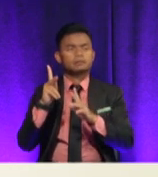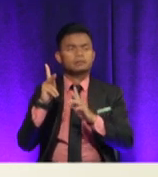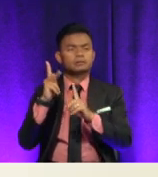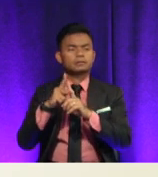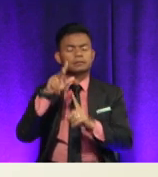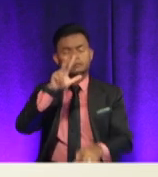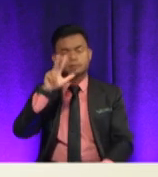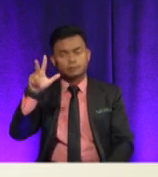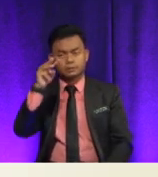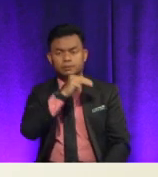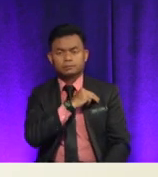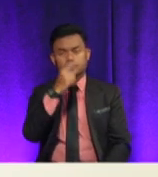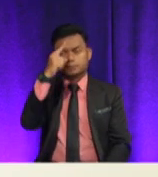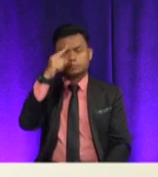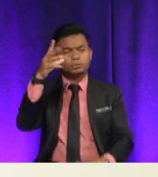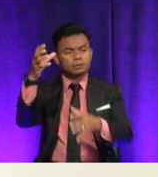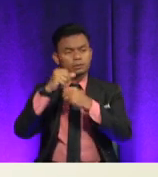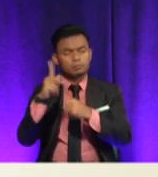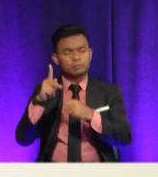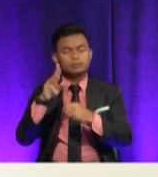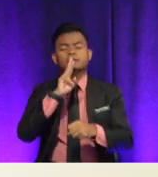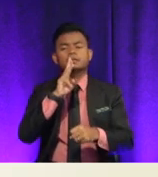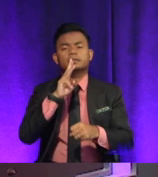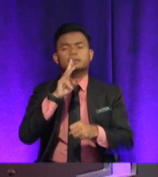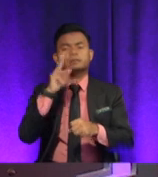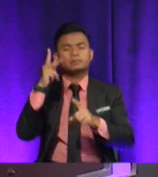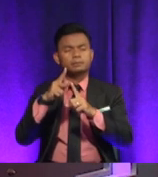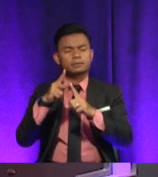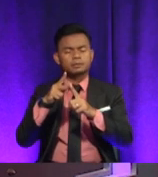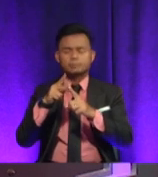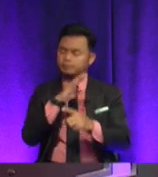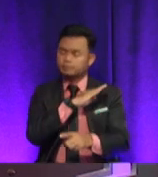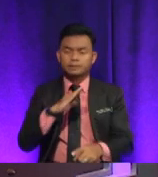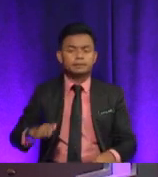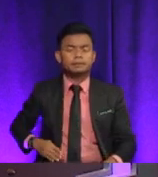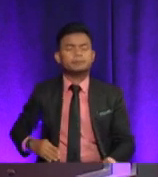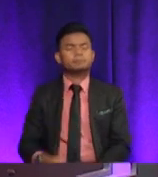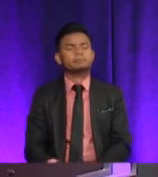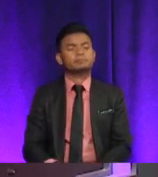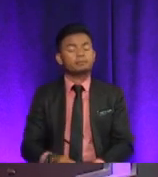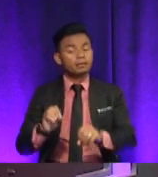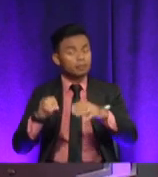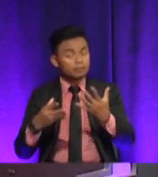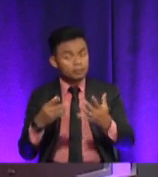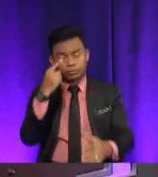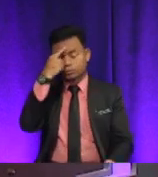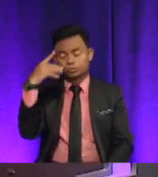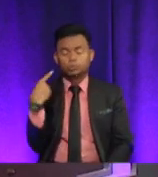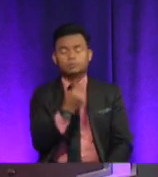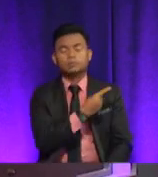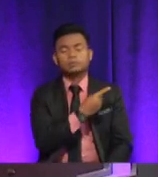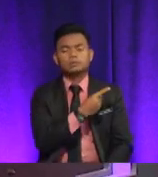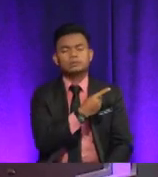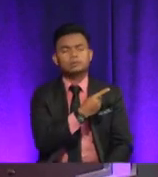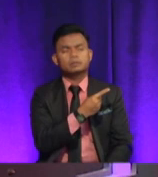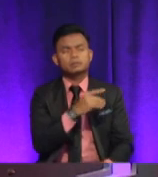mendapatkan air kepada Baginda oke itu bagaimana kita mengupas maksud syair dari segi baris